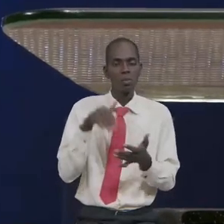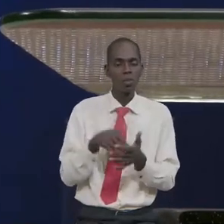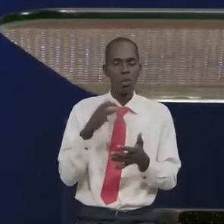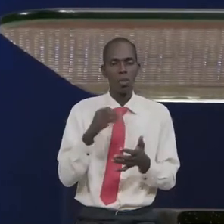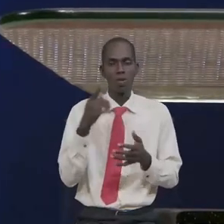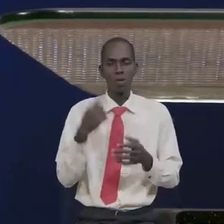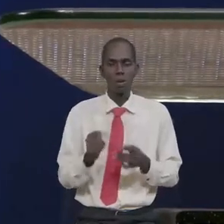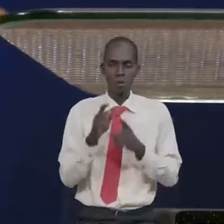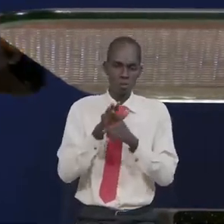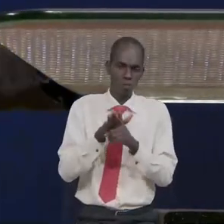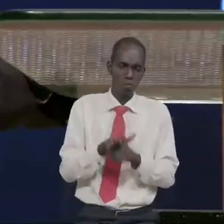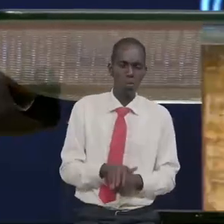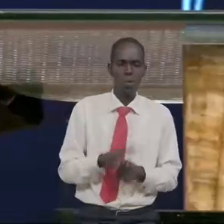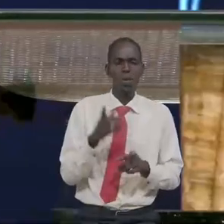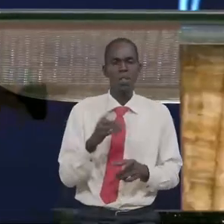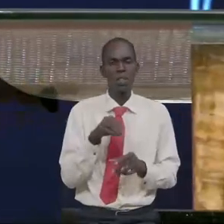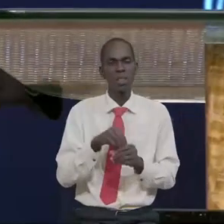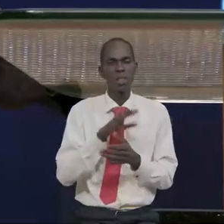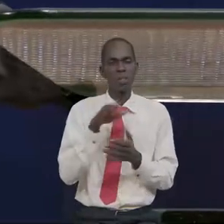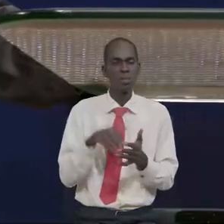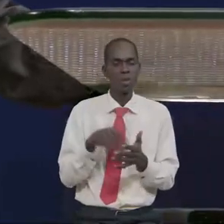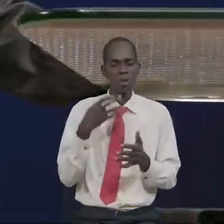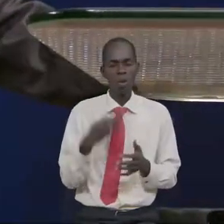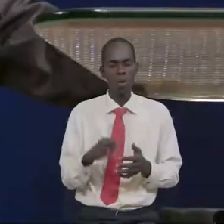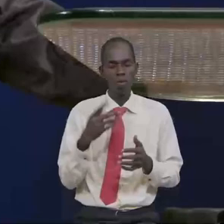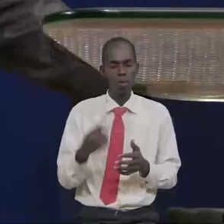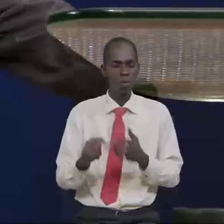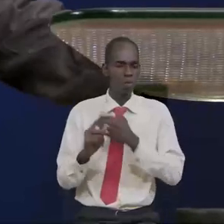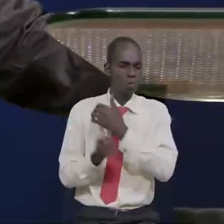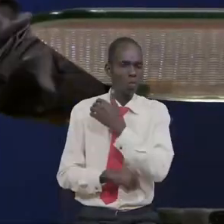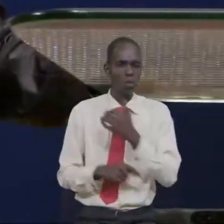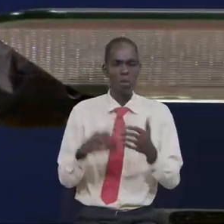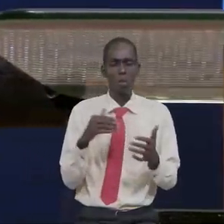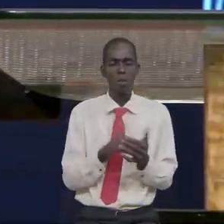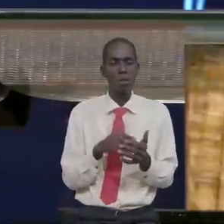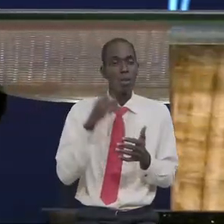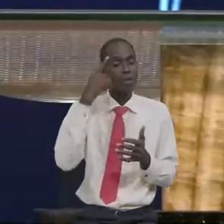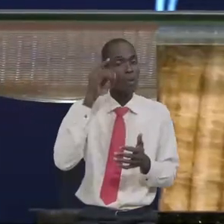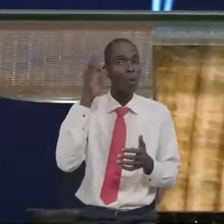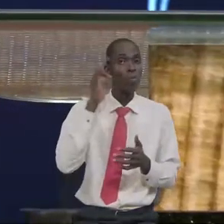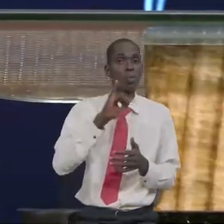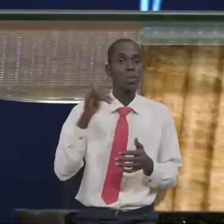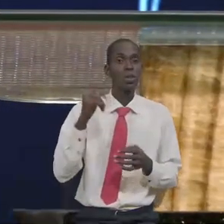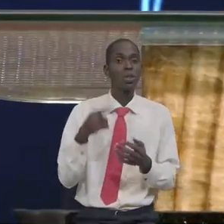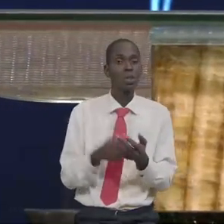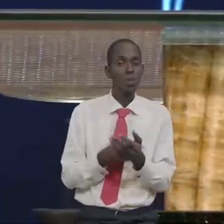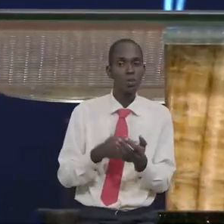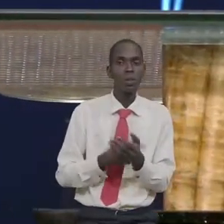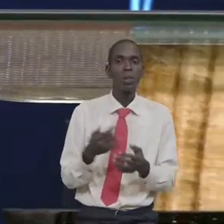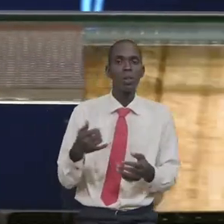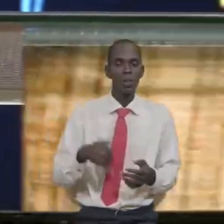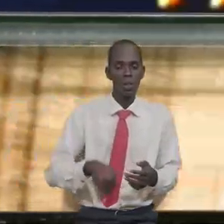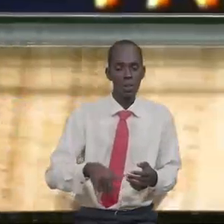pression, au sein du châtiment pour avoir prêché l'évangile et